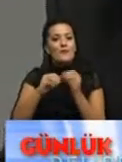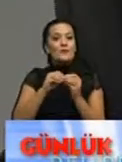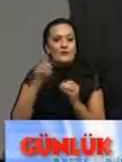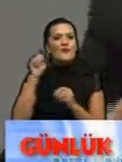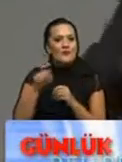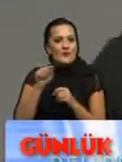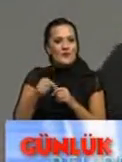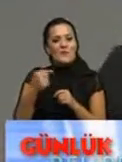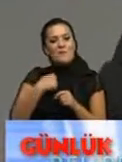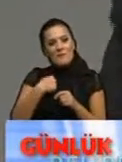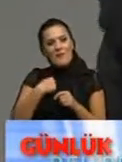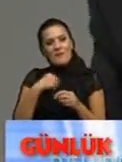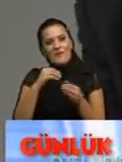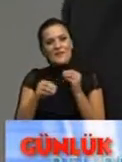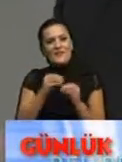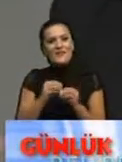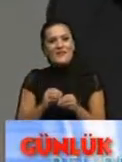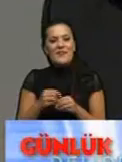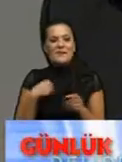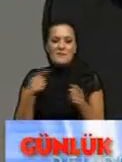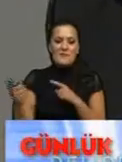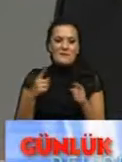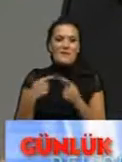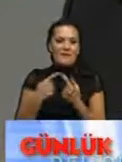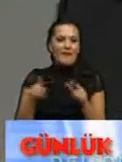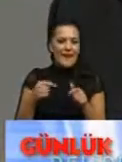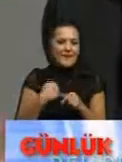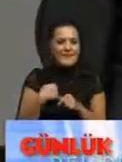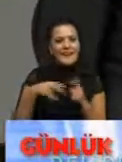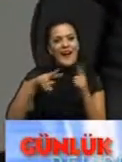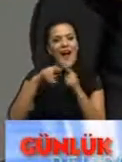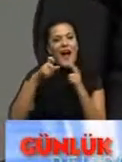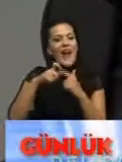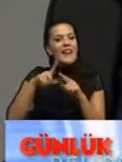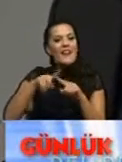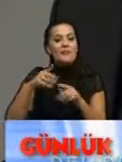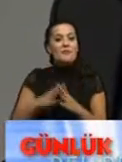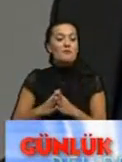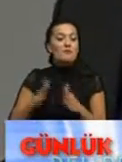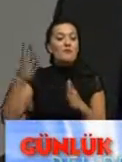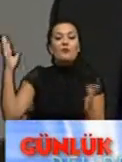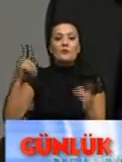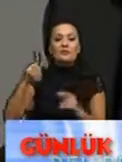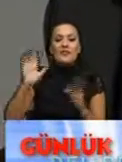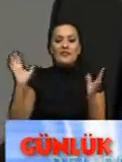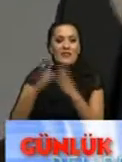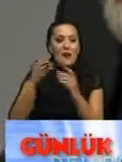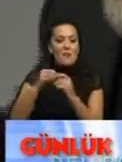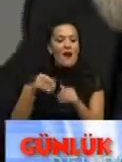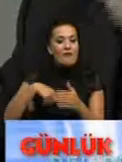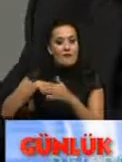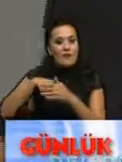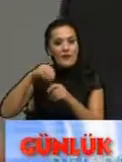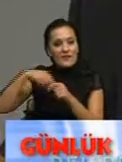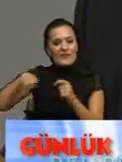şu, benim sorunum şey, birbirimize farklı noktamız. Alex büyük bir camianın içinde